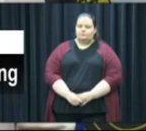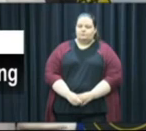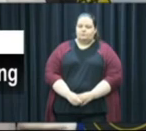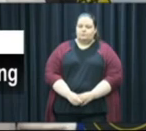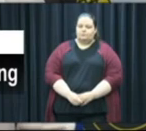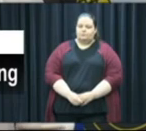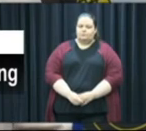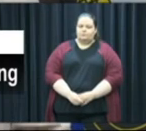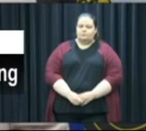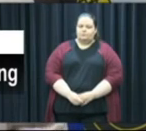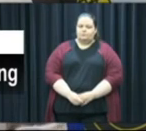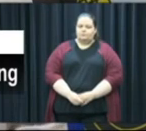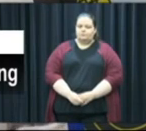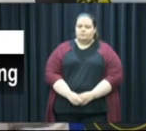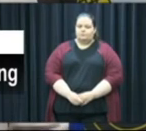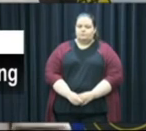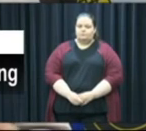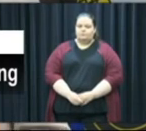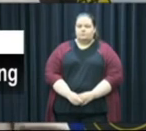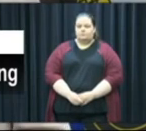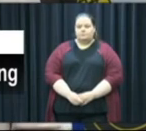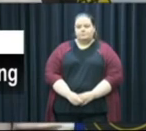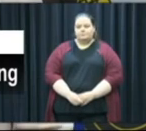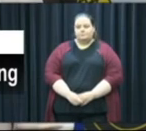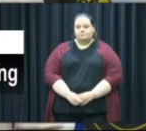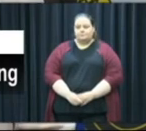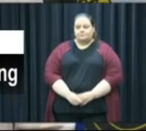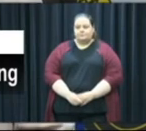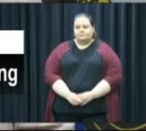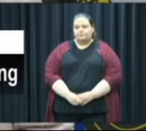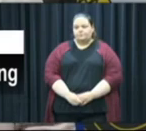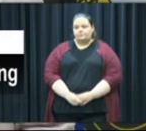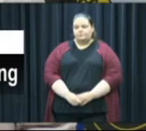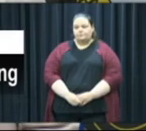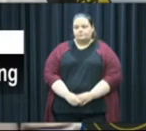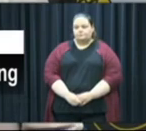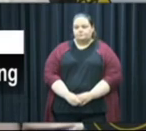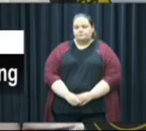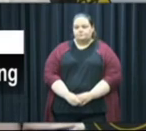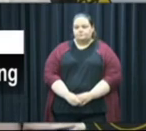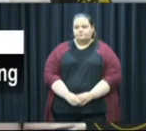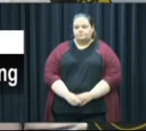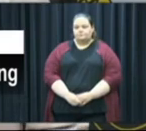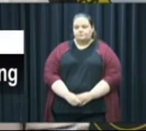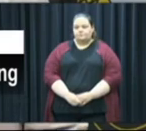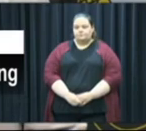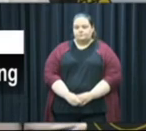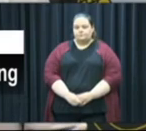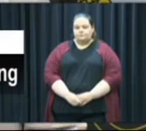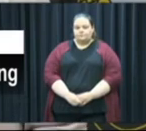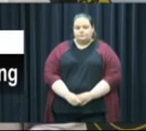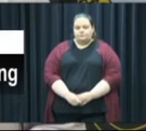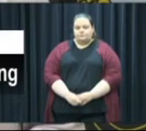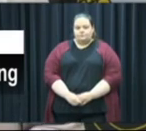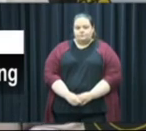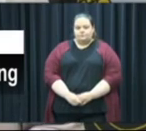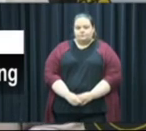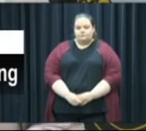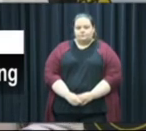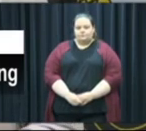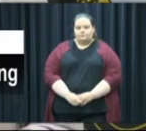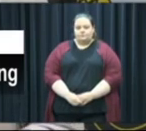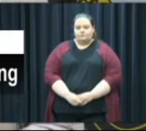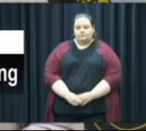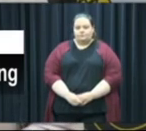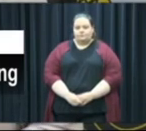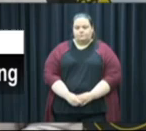Et peut-être même dans des établissements de commerce et aussi dans d'autres endroits,